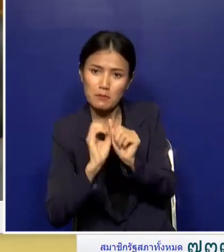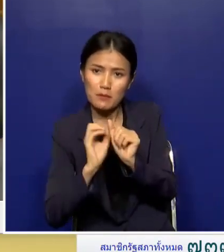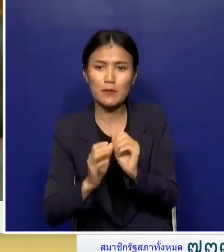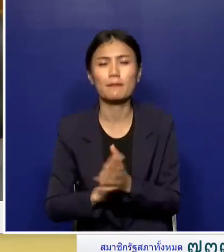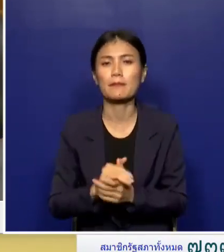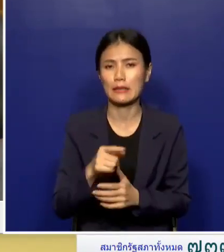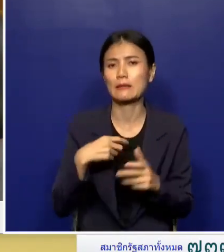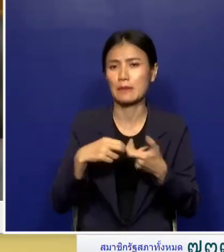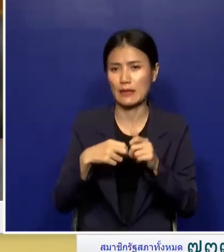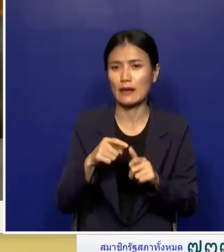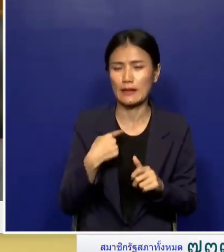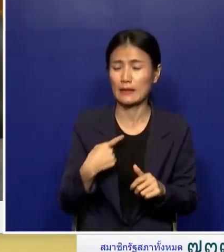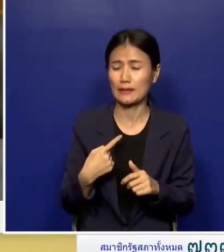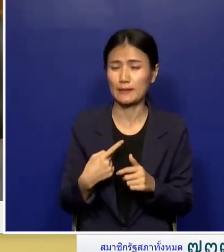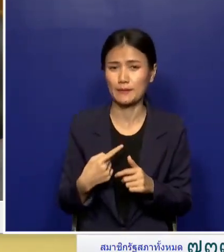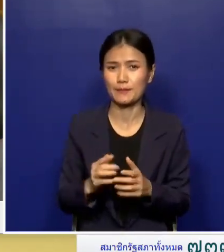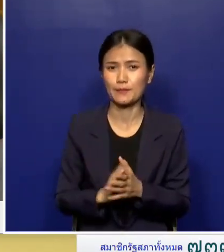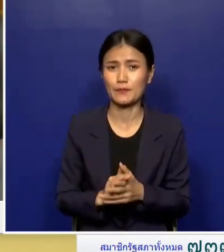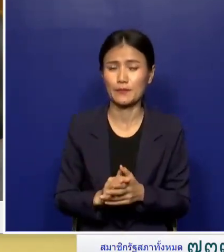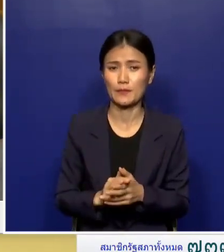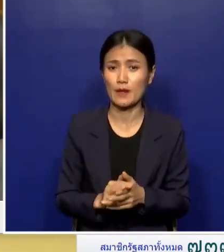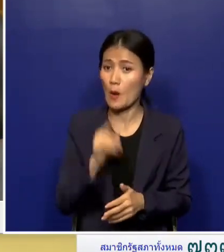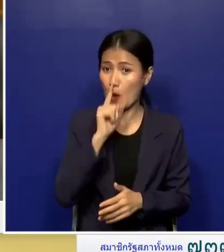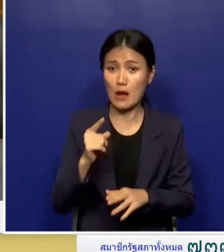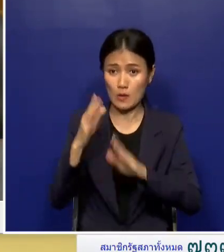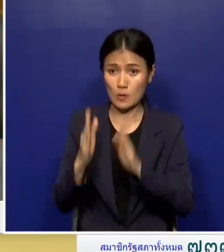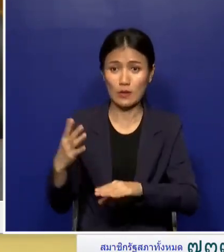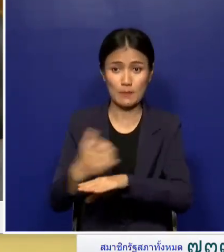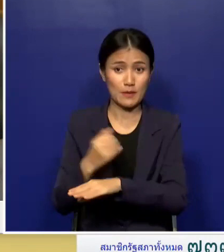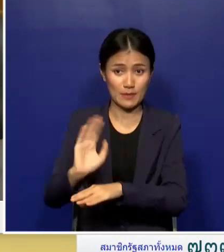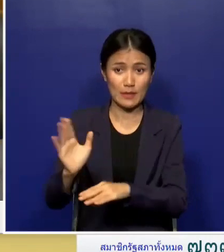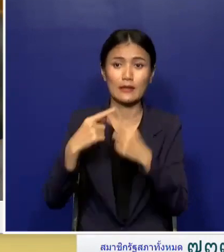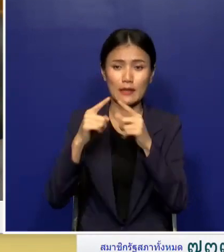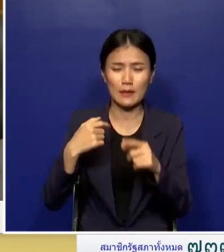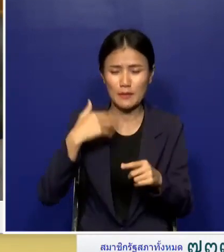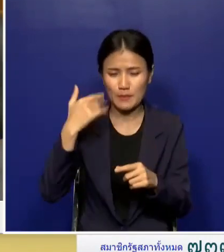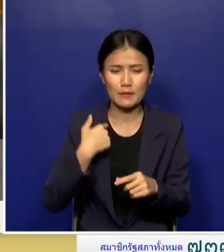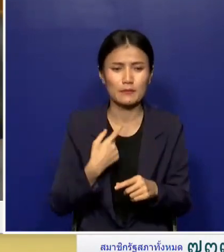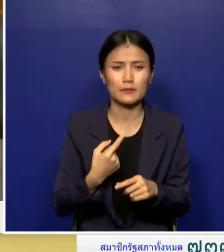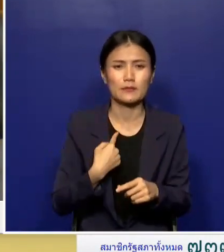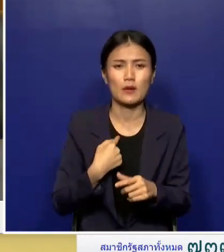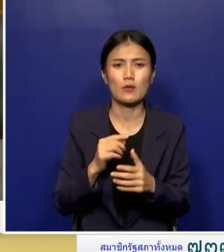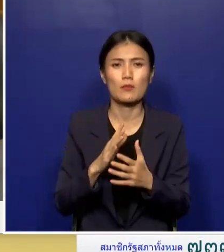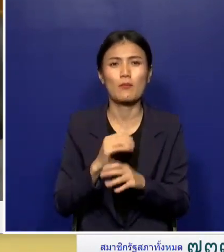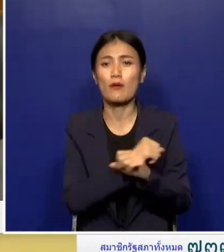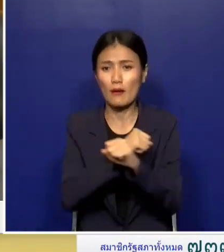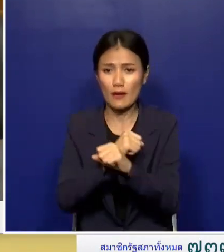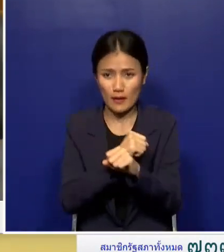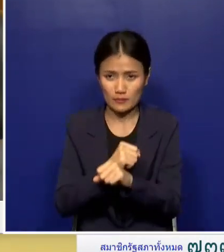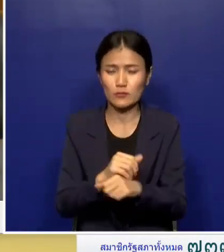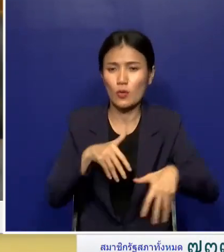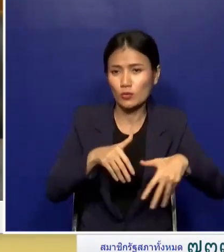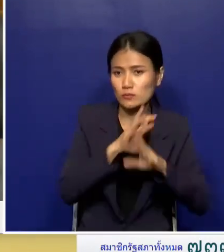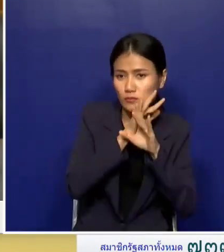นะครับไม่ใช่นักการเมืองไม่ดีแต่ว่ามันก็จะทำให้มีเสียงครหาได้นะครับซึ่งกรรมธิการก็เห็นว่าการเป็นเขต